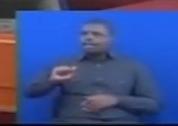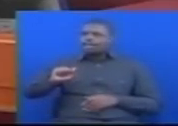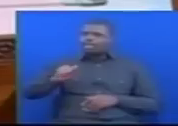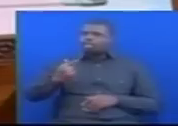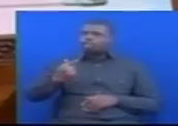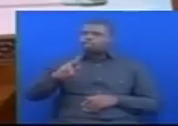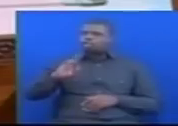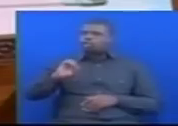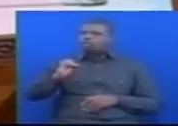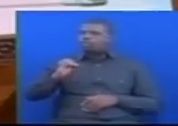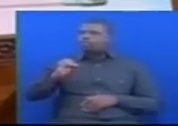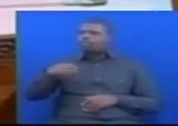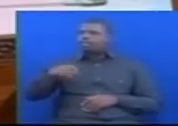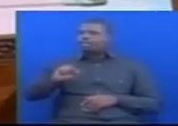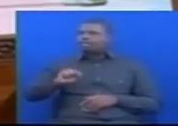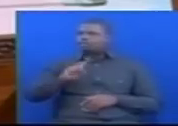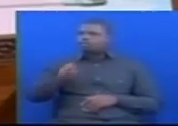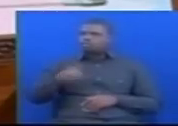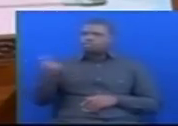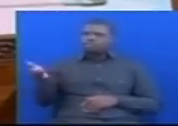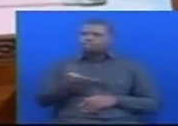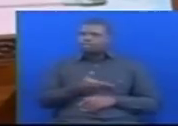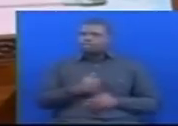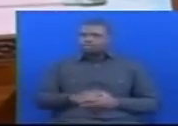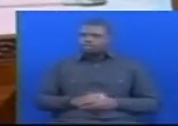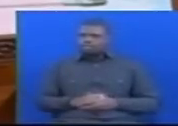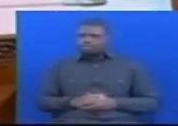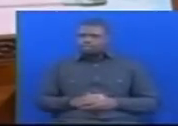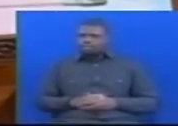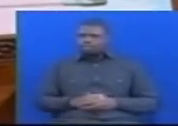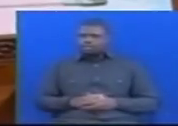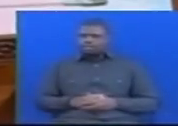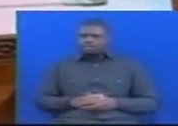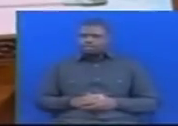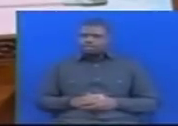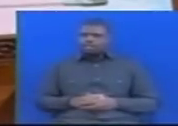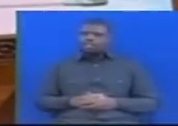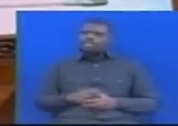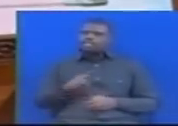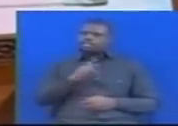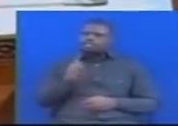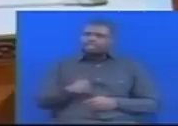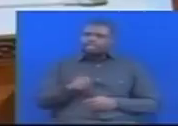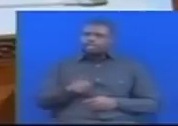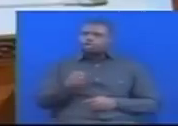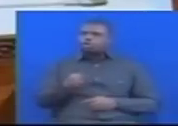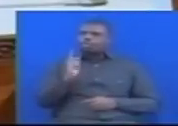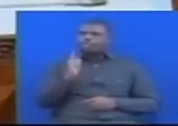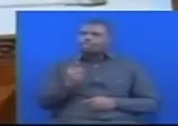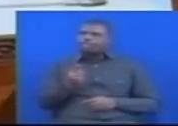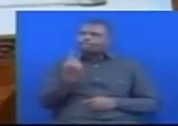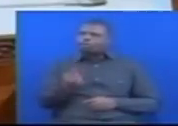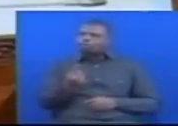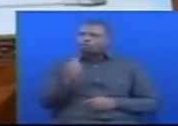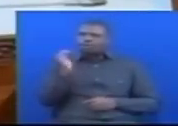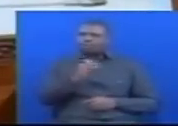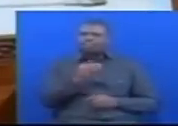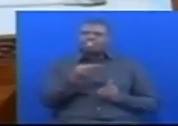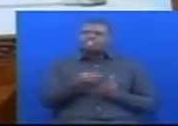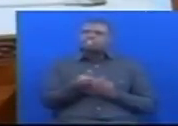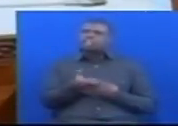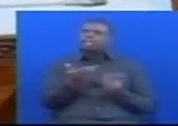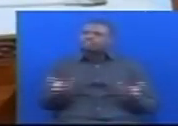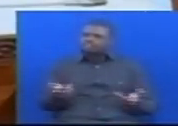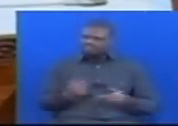Theonist. Mheshimiwa Anatropia, megawati moja ya umeme inazalishwa kwa bei gani na inauzwa kwa bei